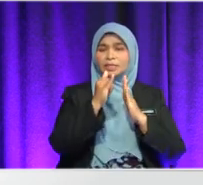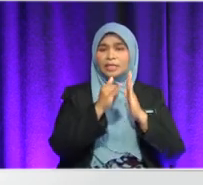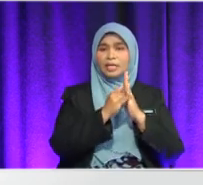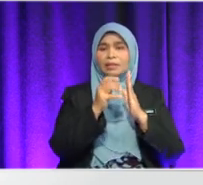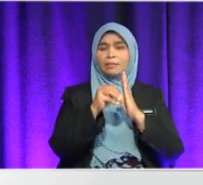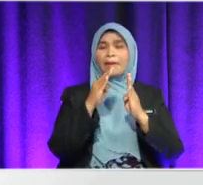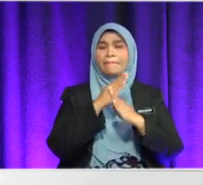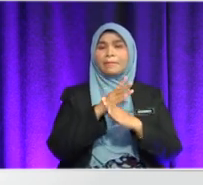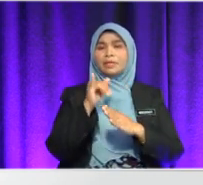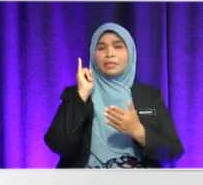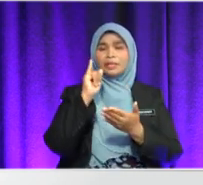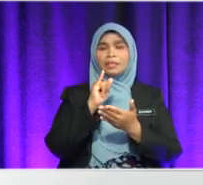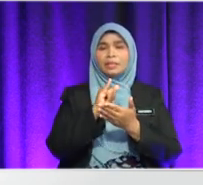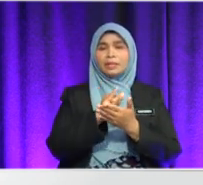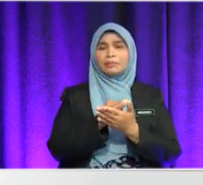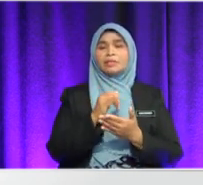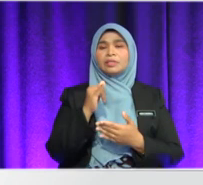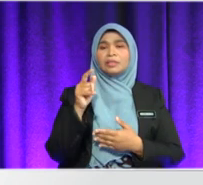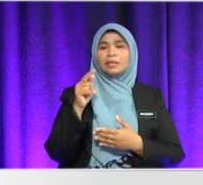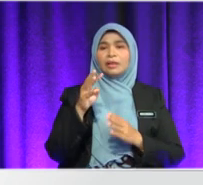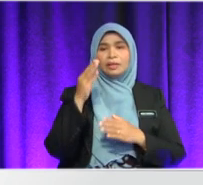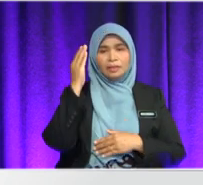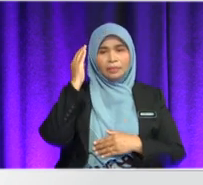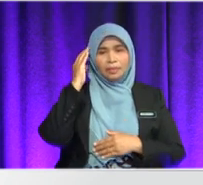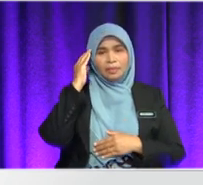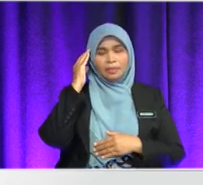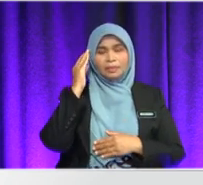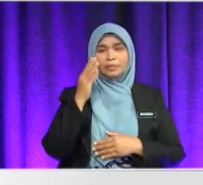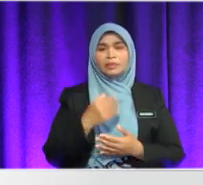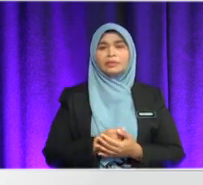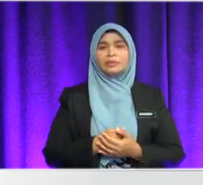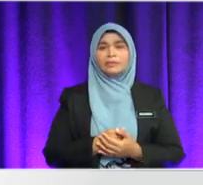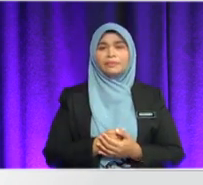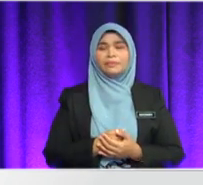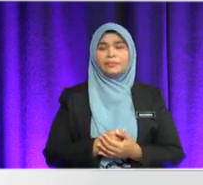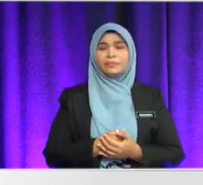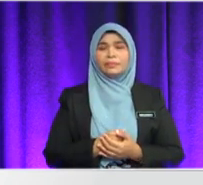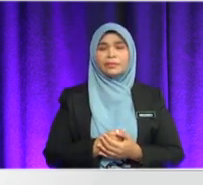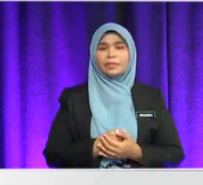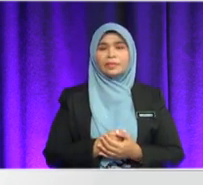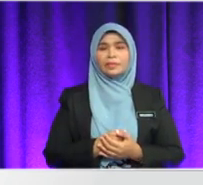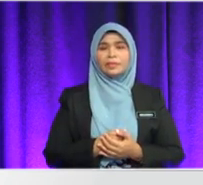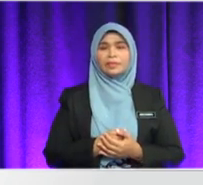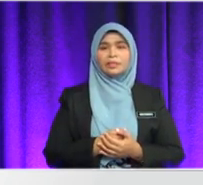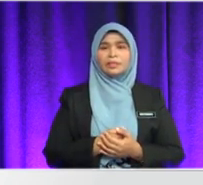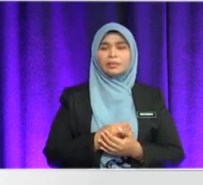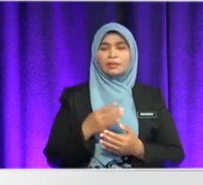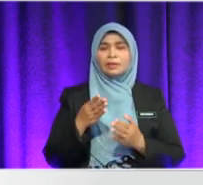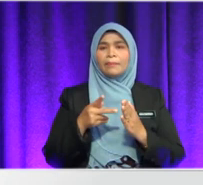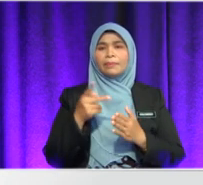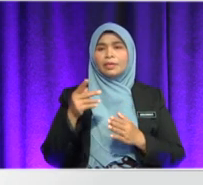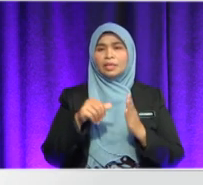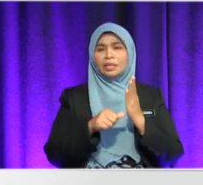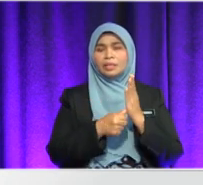adalah mengetahui perkara yang dilakukan membawa diri kepada Tuhan dan yang kedua boleh mengingkari berkarya akses dalam Islam